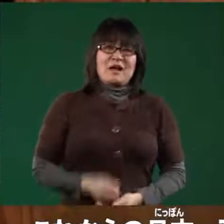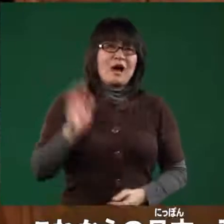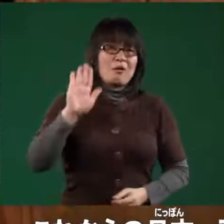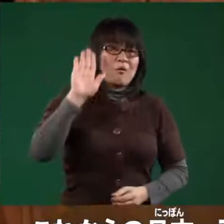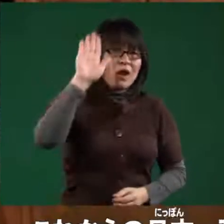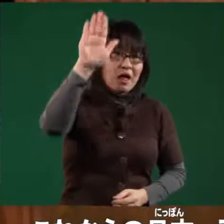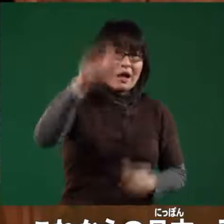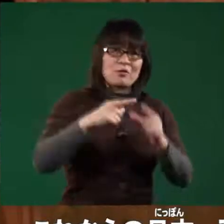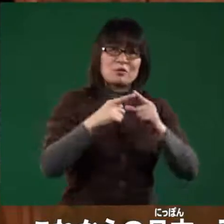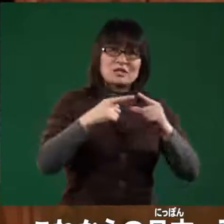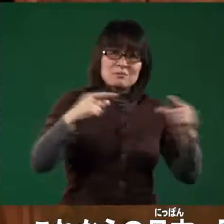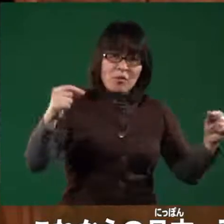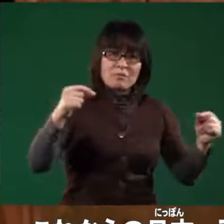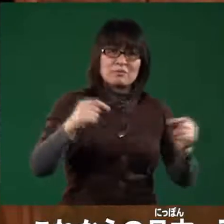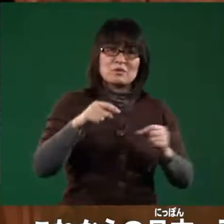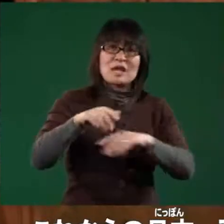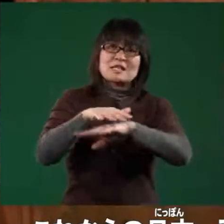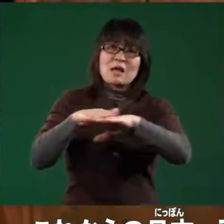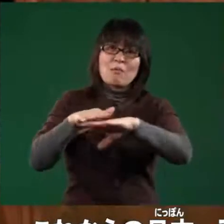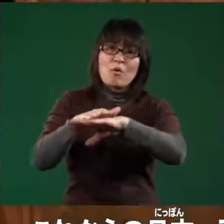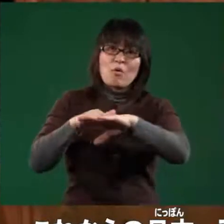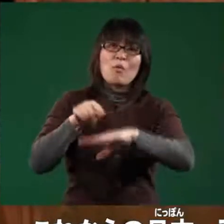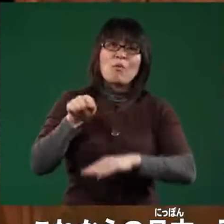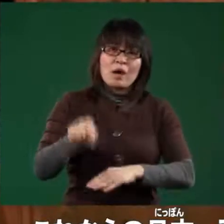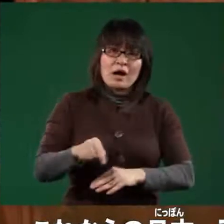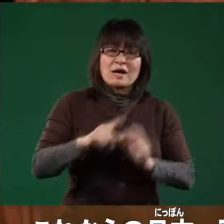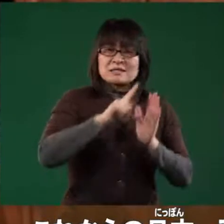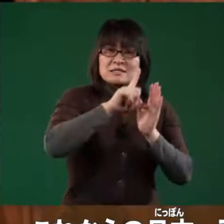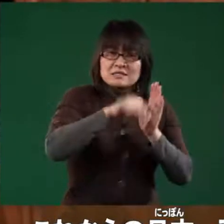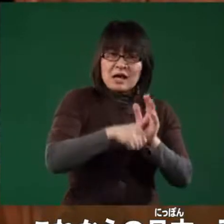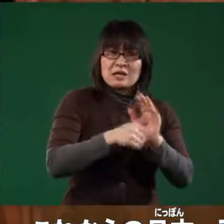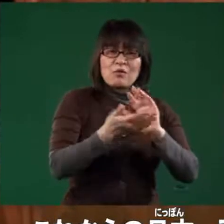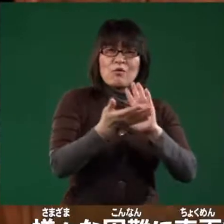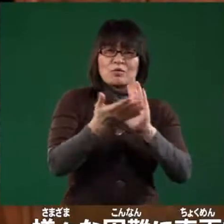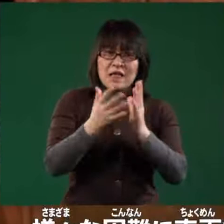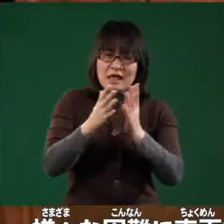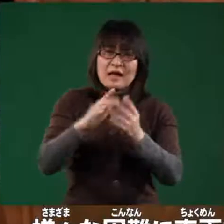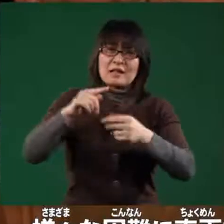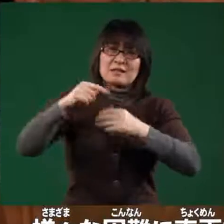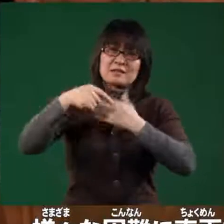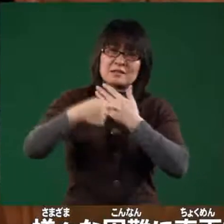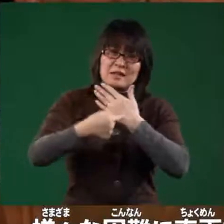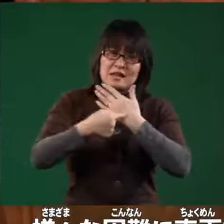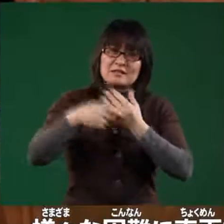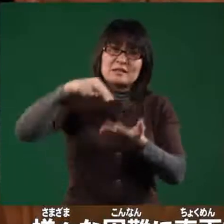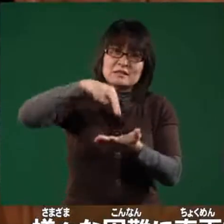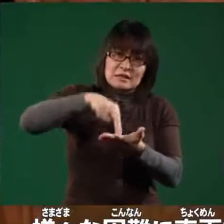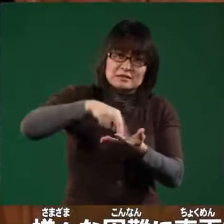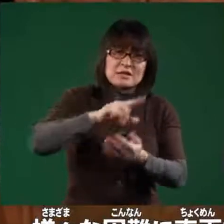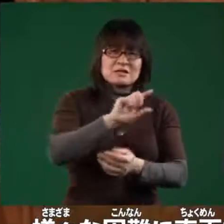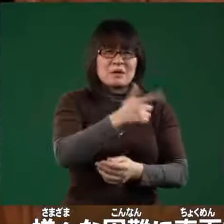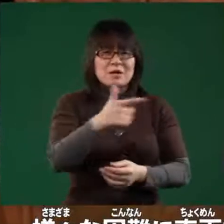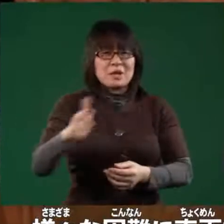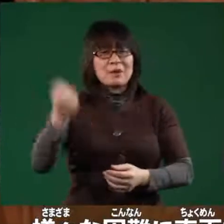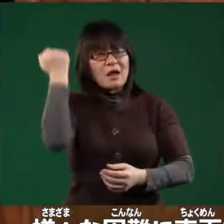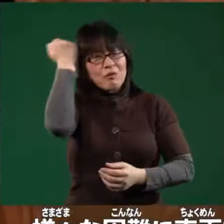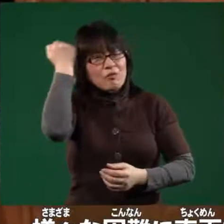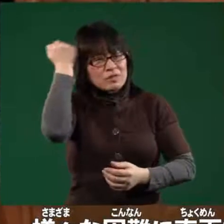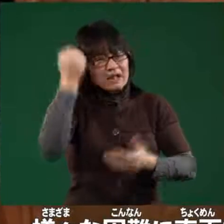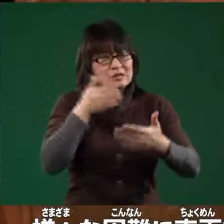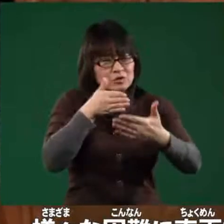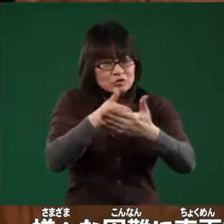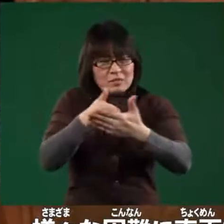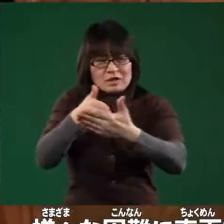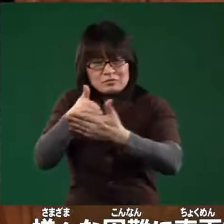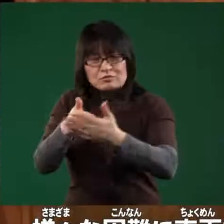これからの日本、そして札幌は時代の転換点に立ち、さまざまな困難に直面する時代を迎